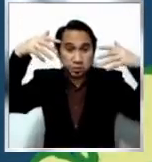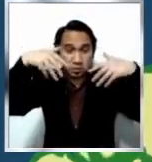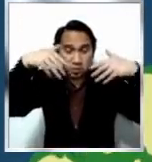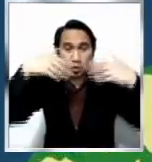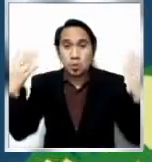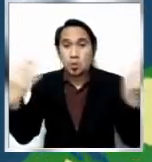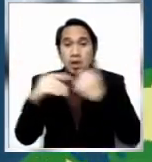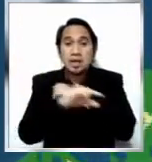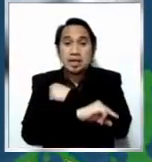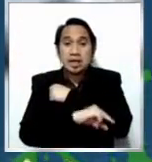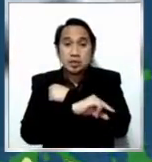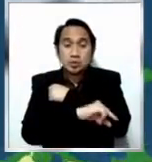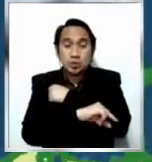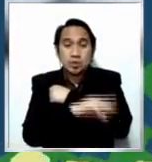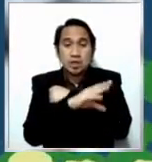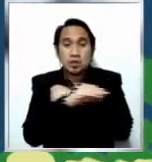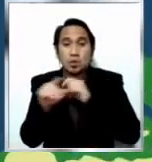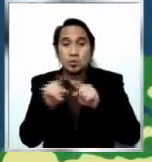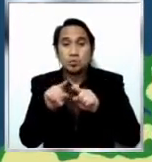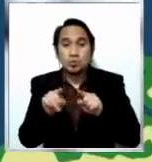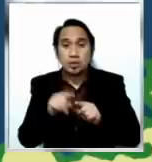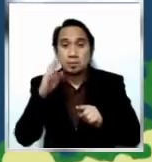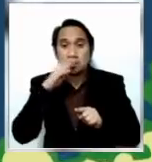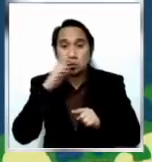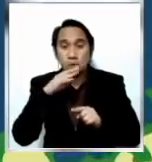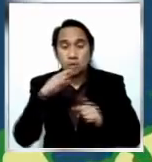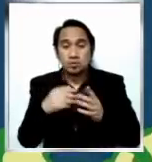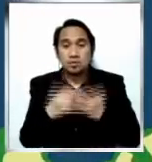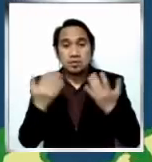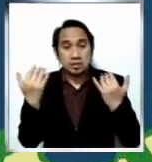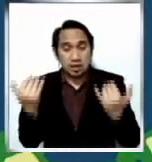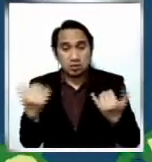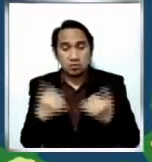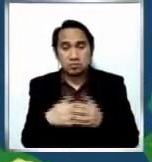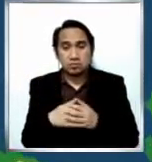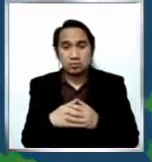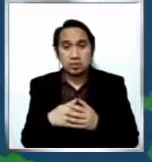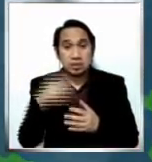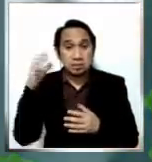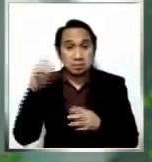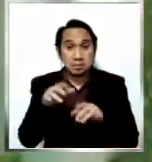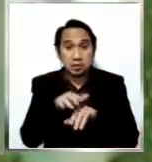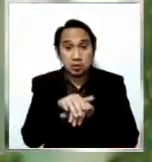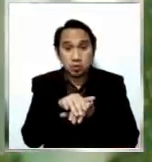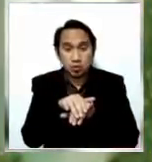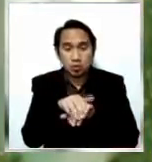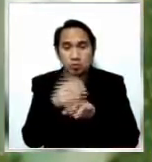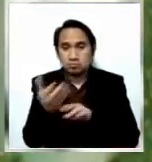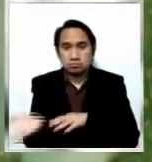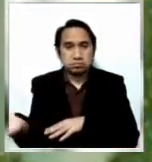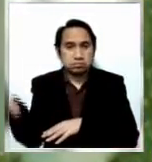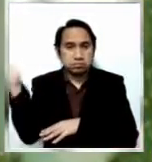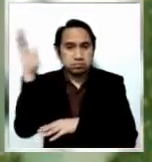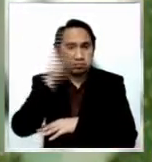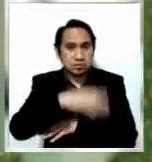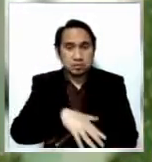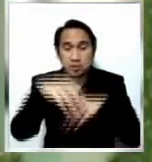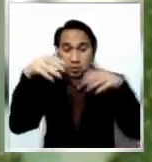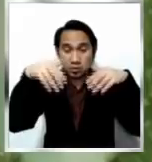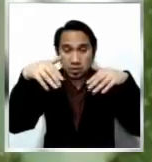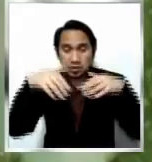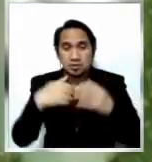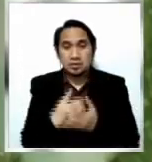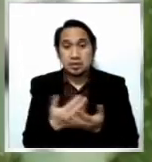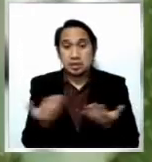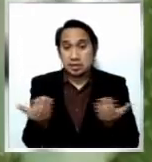ilang bahagi ng Bicol Region. Halos buong araw namang maulan sa Mindoro o Mindoro Provinces. Sa Metro Manila, mababa